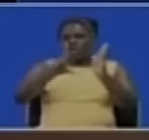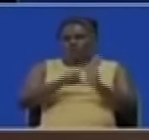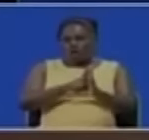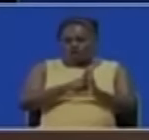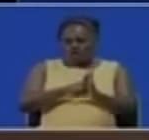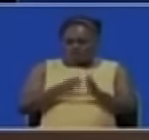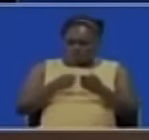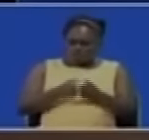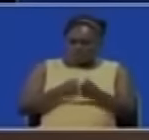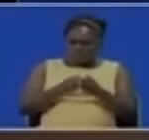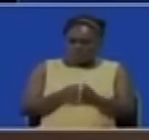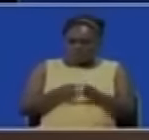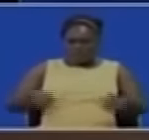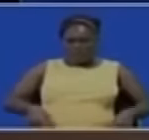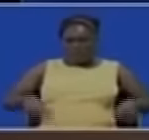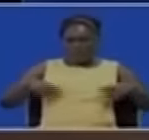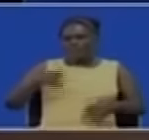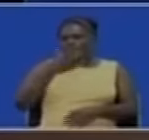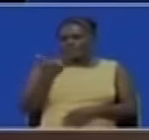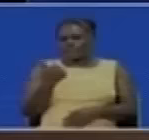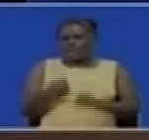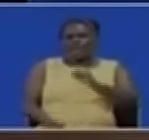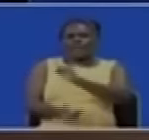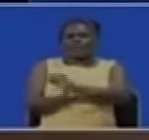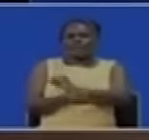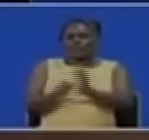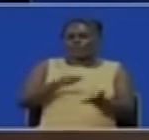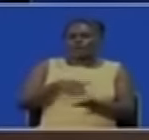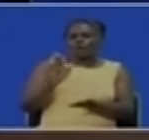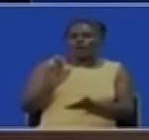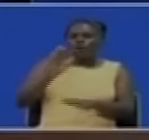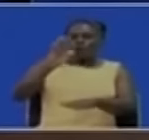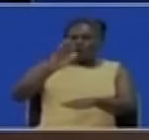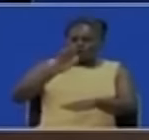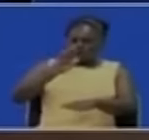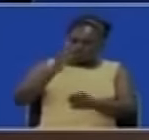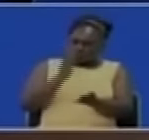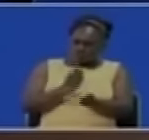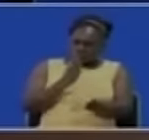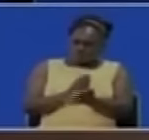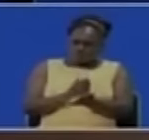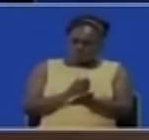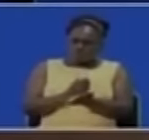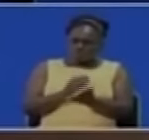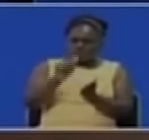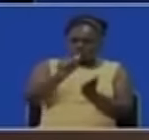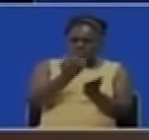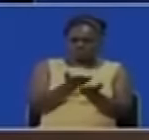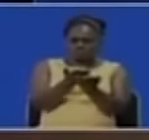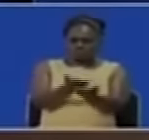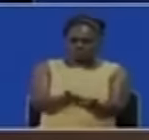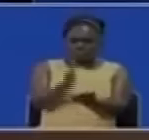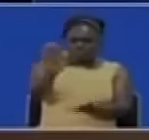wastani, kifungo cha maisha ni bora zaidi. Tutakuwa tunakueleza zaidi kuhusiana na haswa ule mswada ambao uliwasilishwa